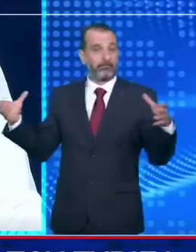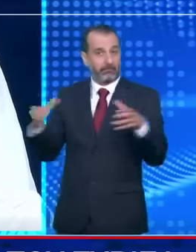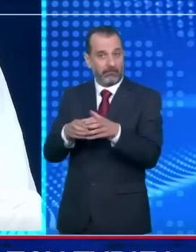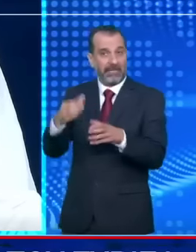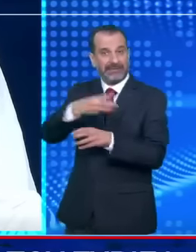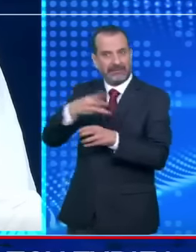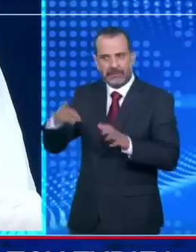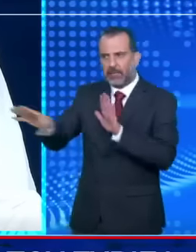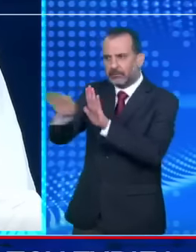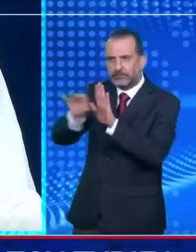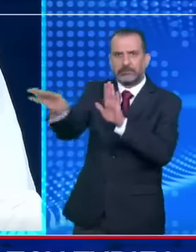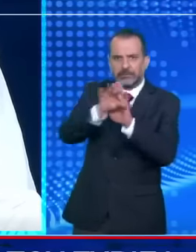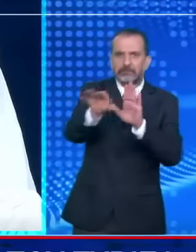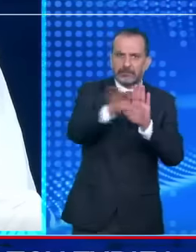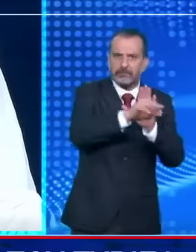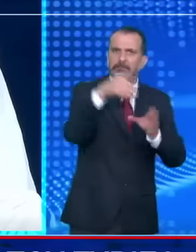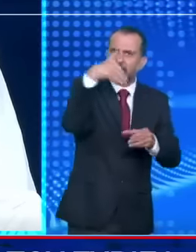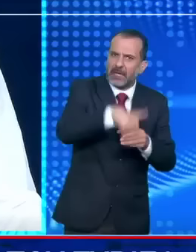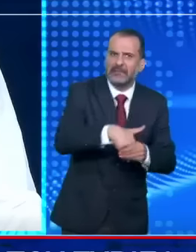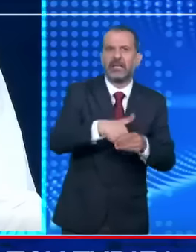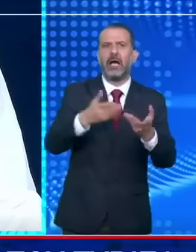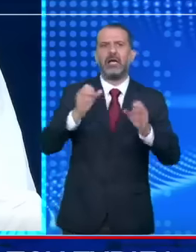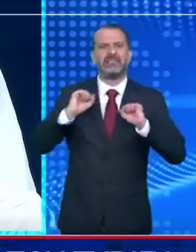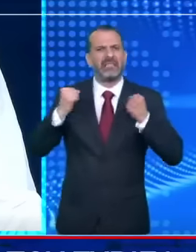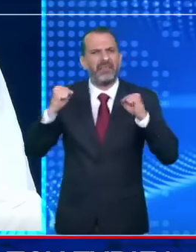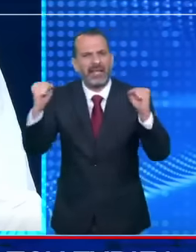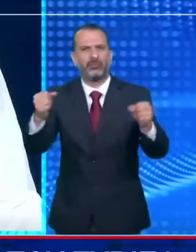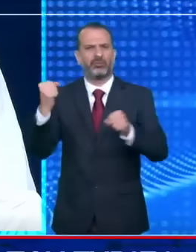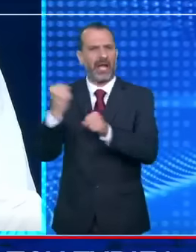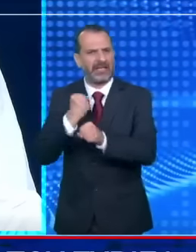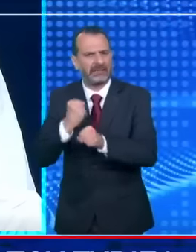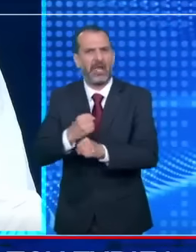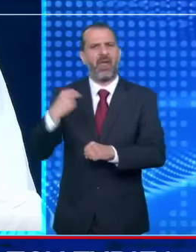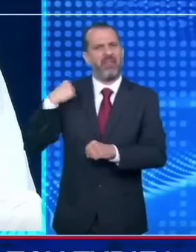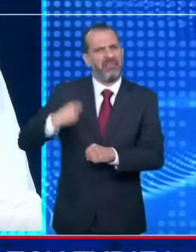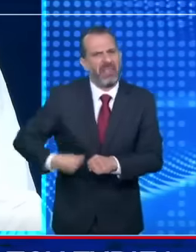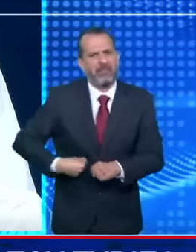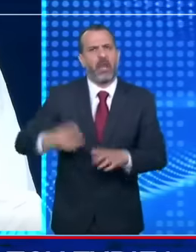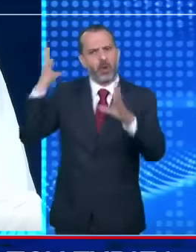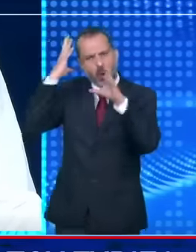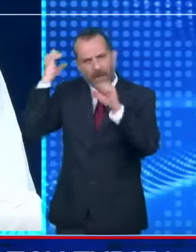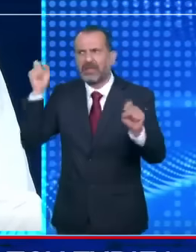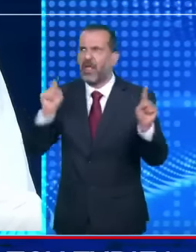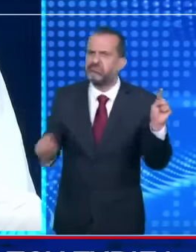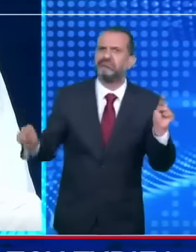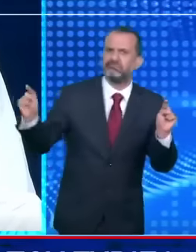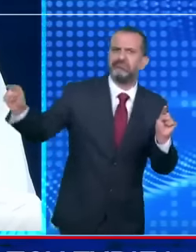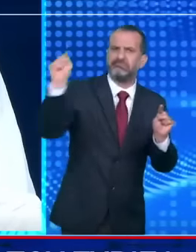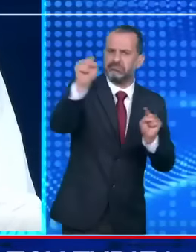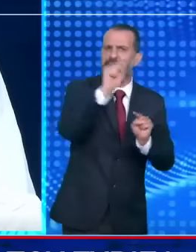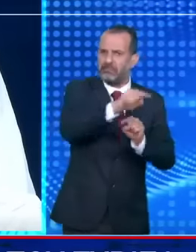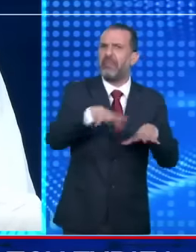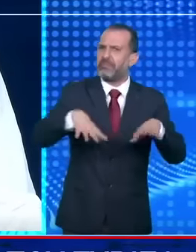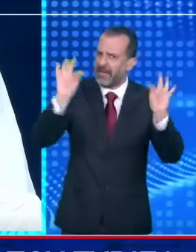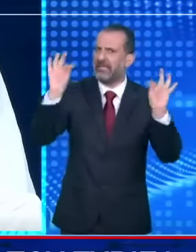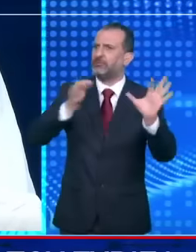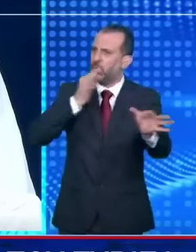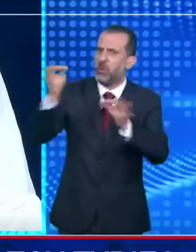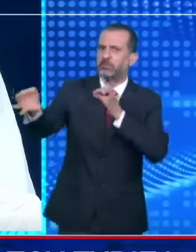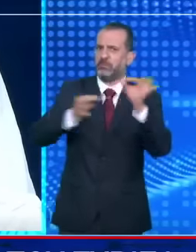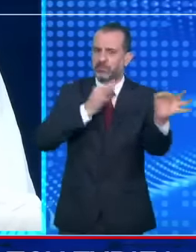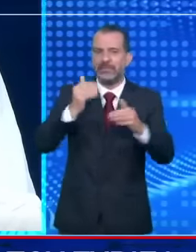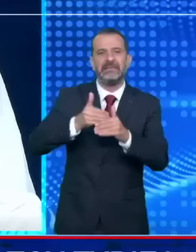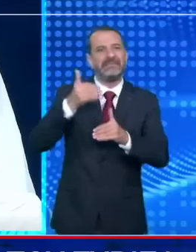επίπεδα συνδικαλισμού, τοπικής αυτοδιοίκησης κ.ο.κ., θα αρχίσουμε μια διαδικασία που θα ετοιμάσουμε ένα